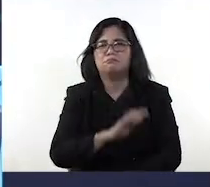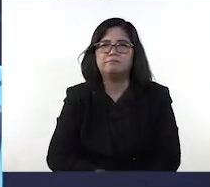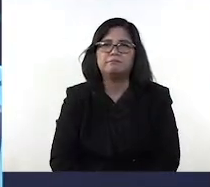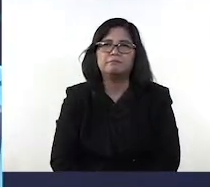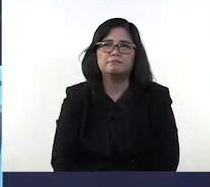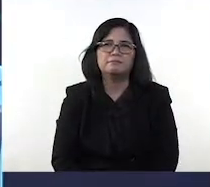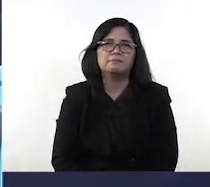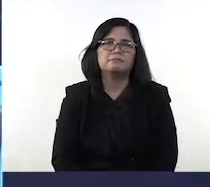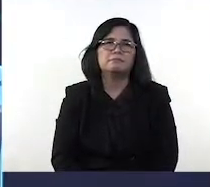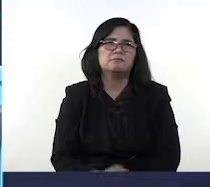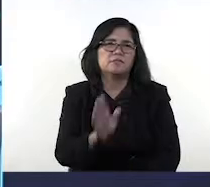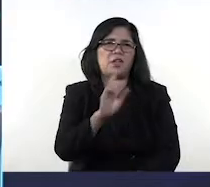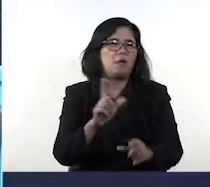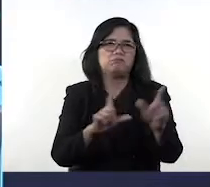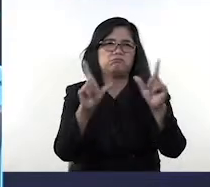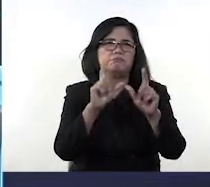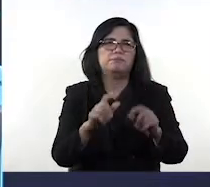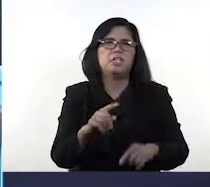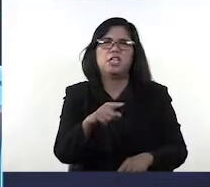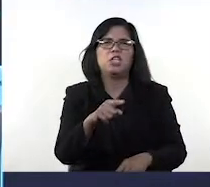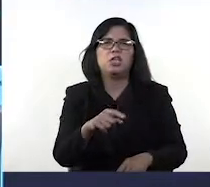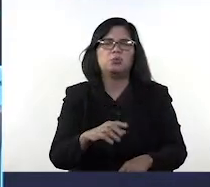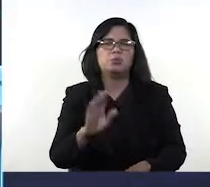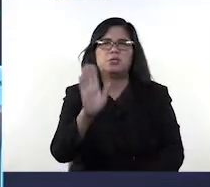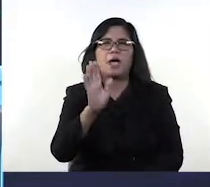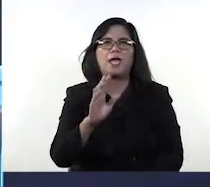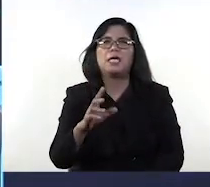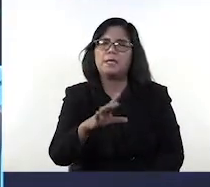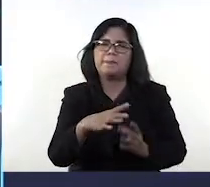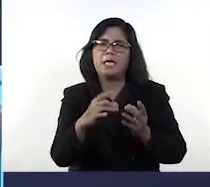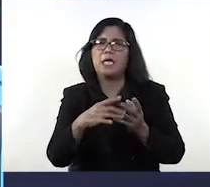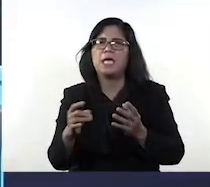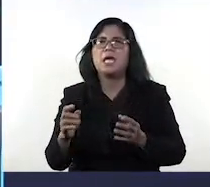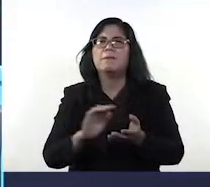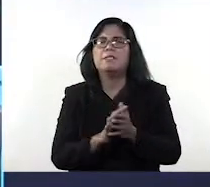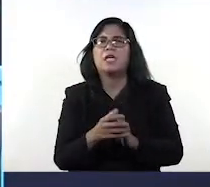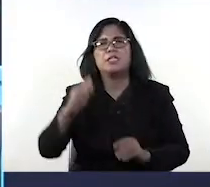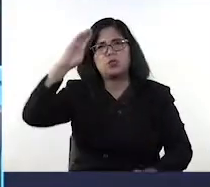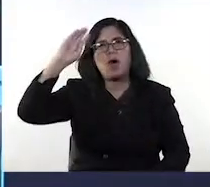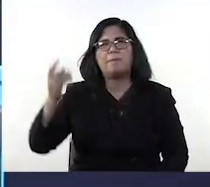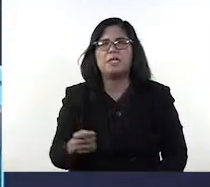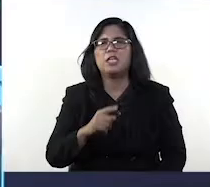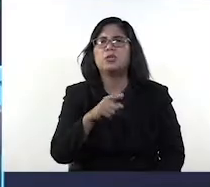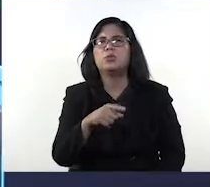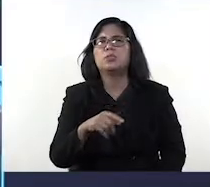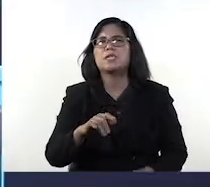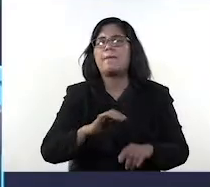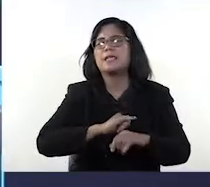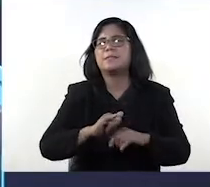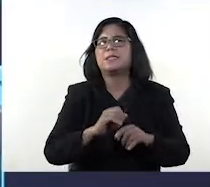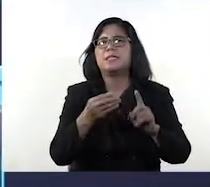Hai itu bukan prajurit itu Bukan Pahlawan tidak pantas milih suamimu Sebab Dia benalu busuk yang berbahaya